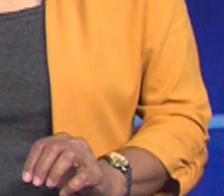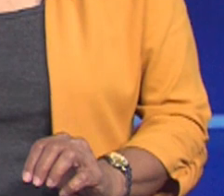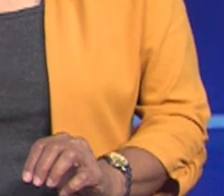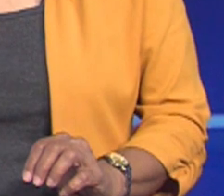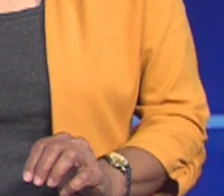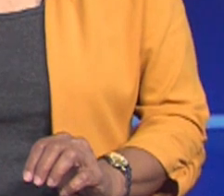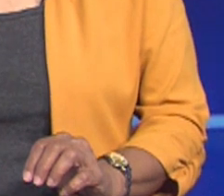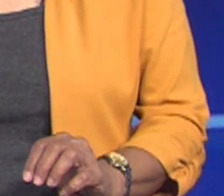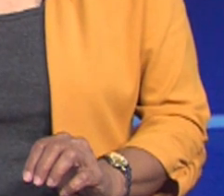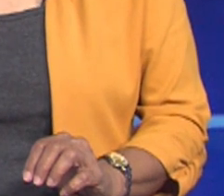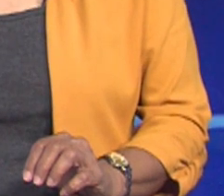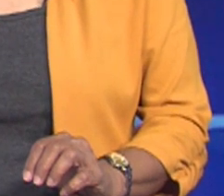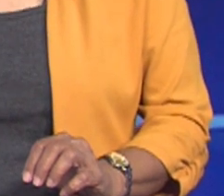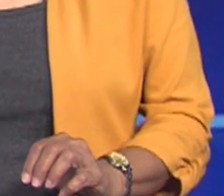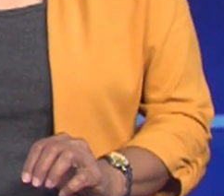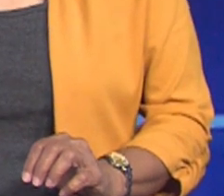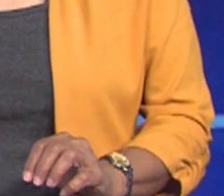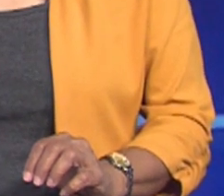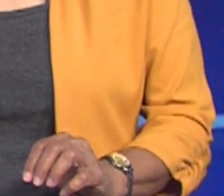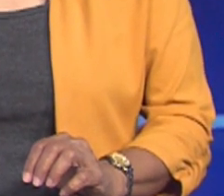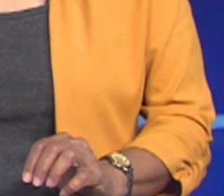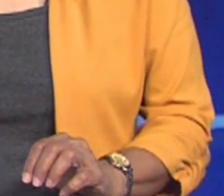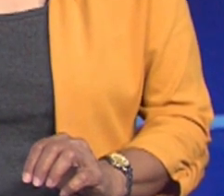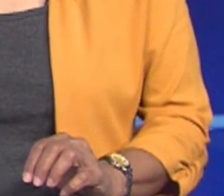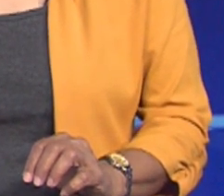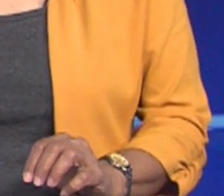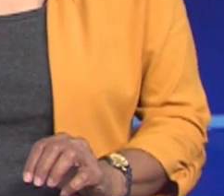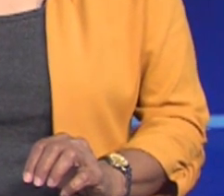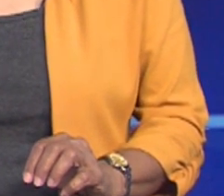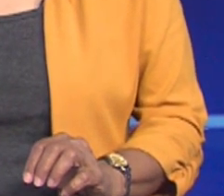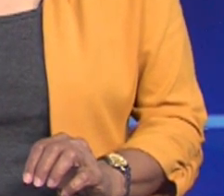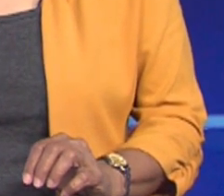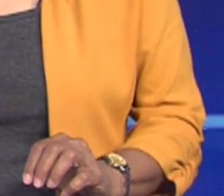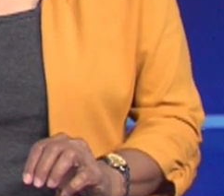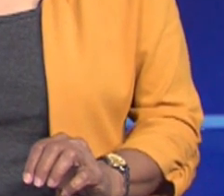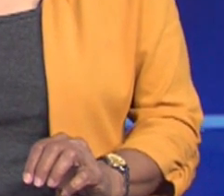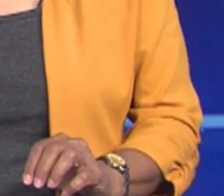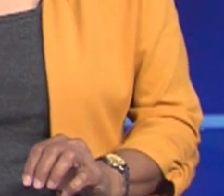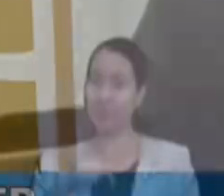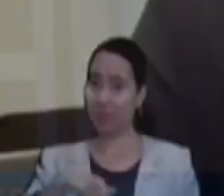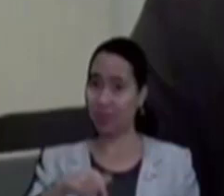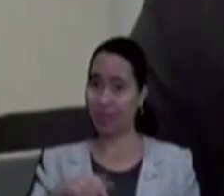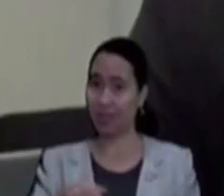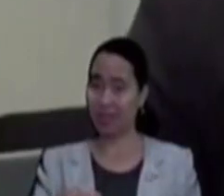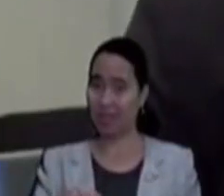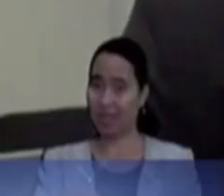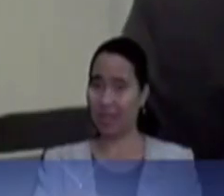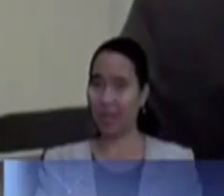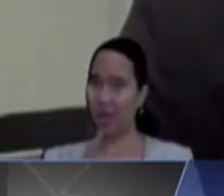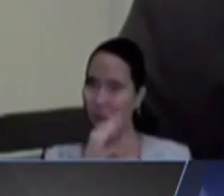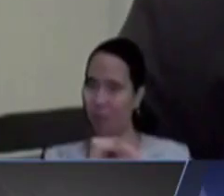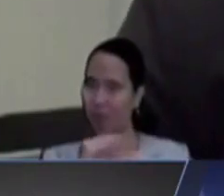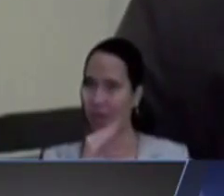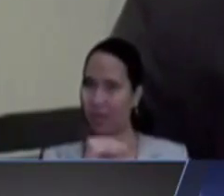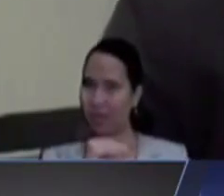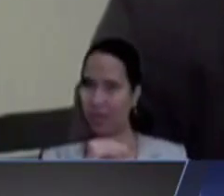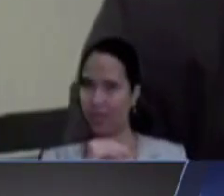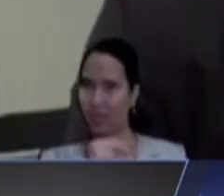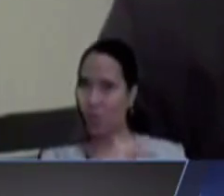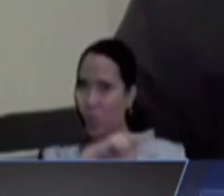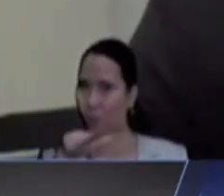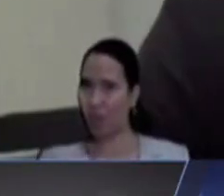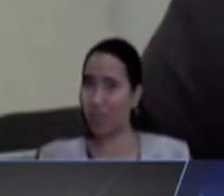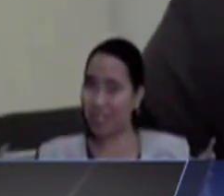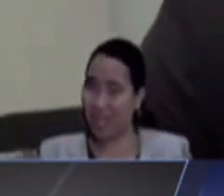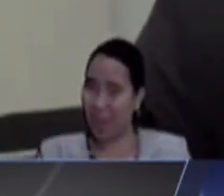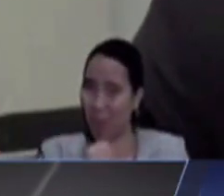komen voor koopkrachtversterking. Hiervoor zullen ze zich moeten registreren. Dat wij via onze partners,